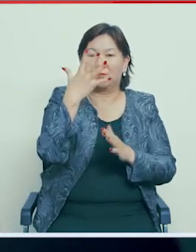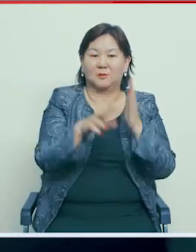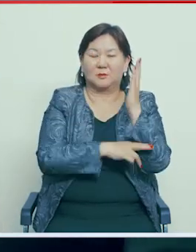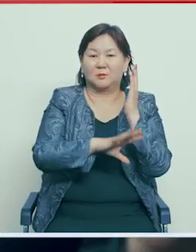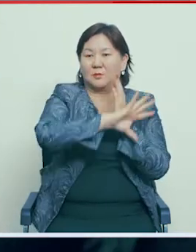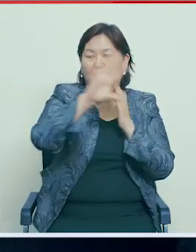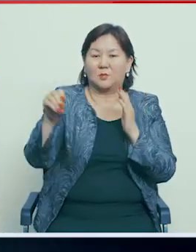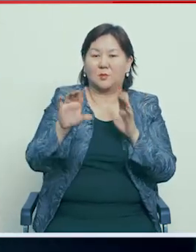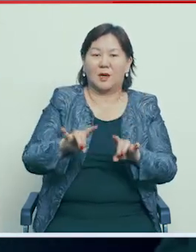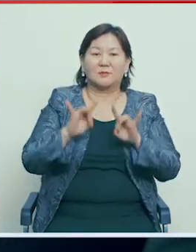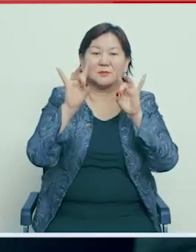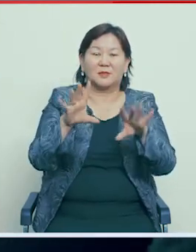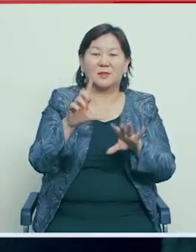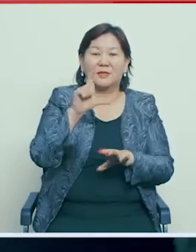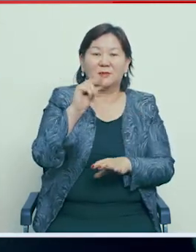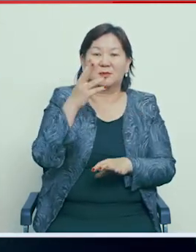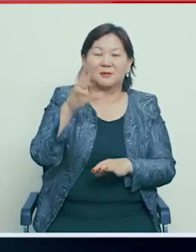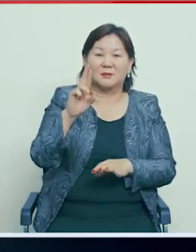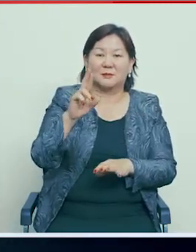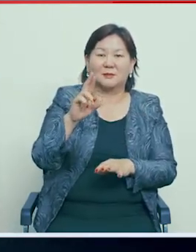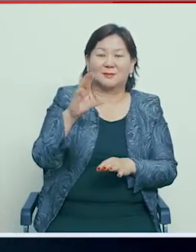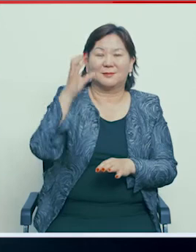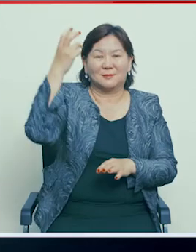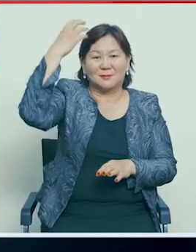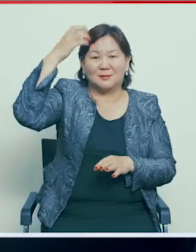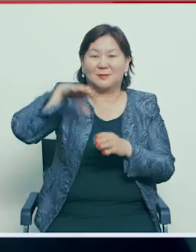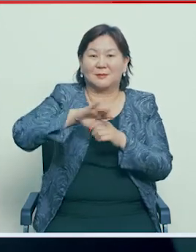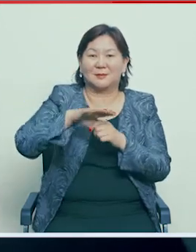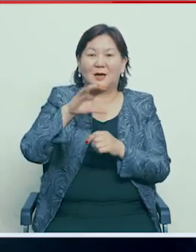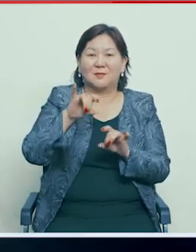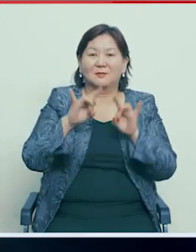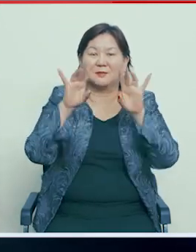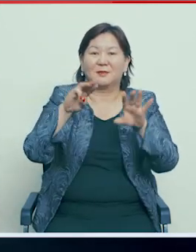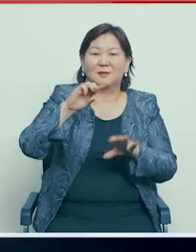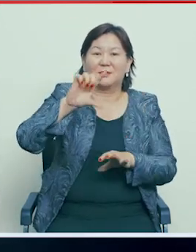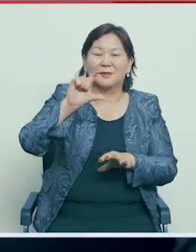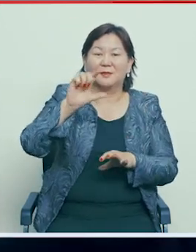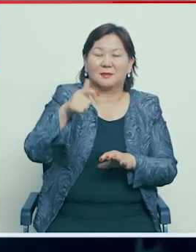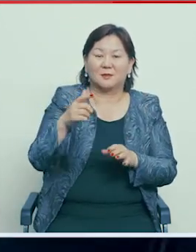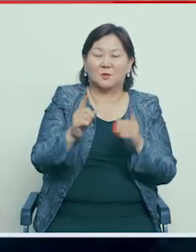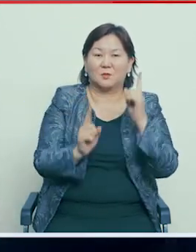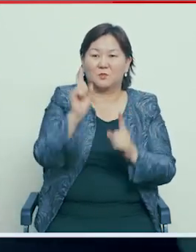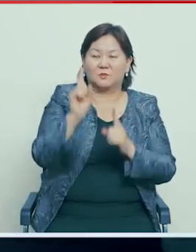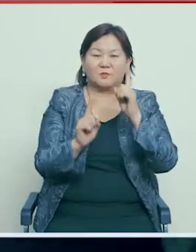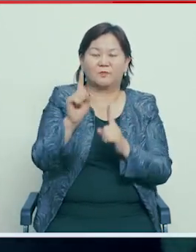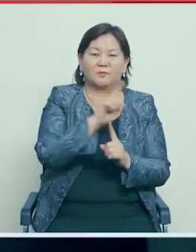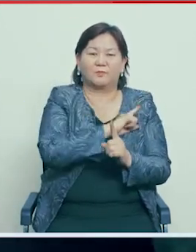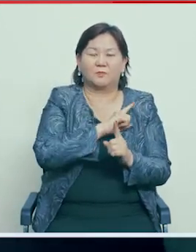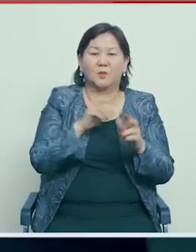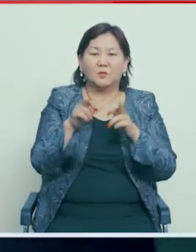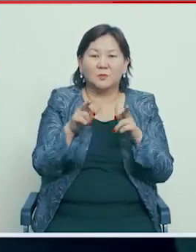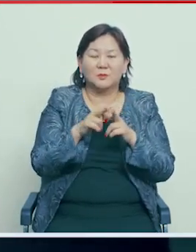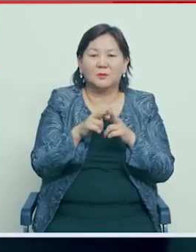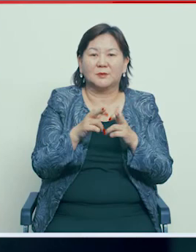бүх энэ Австралийн элчин сайдын яам засгийн газрын тэтгэлгээр Австралид суралцаад ирсэн бүх хүмүүсийг оролцуулаад за энэ хөгжлийн бэрхшээлийн талаар